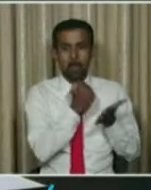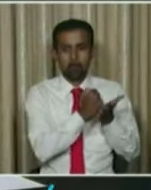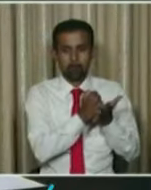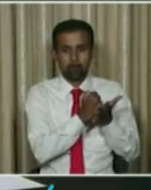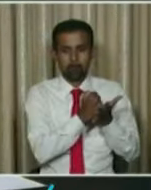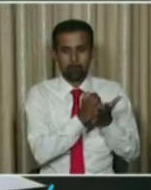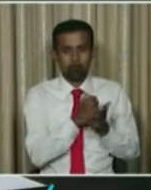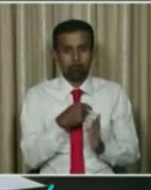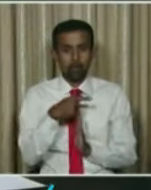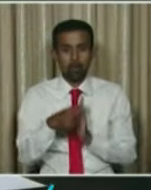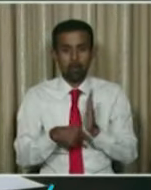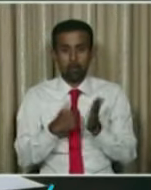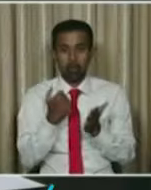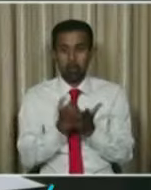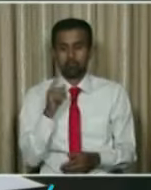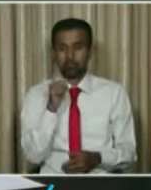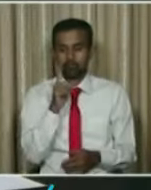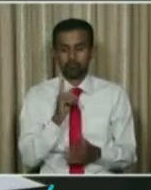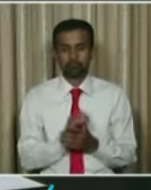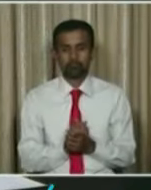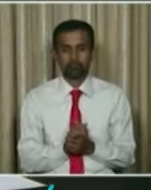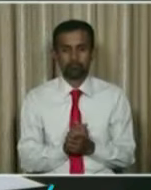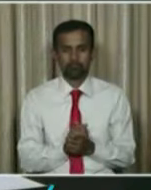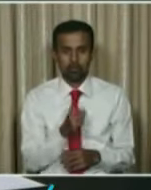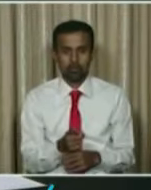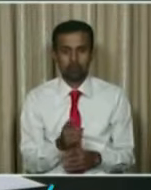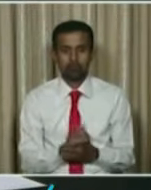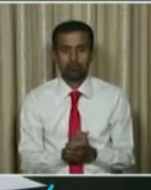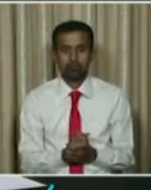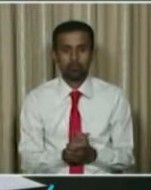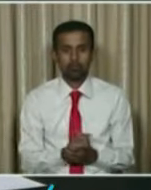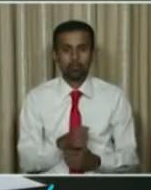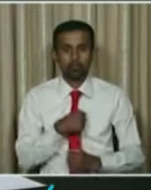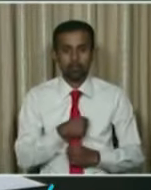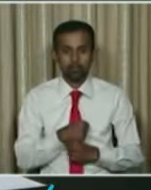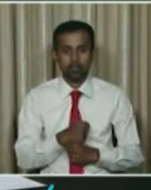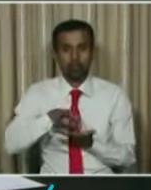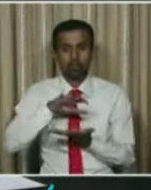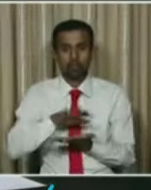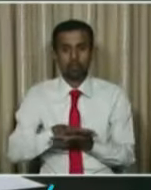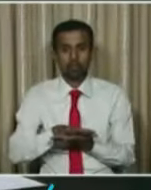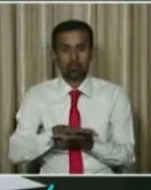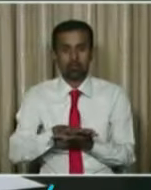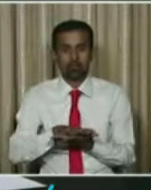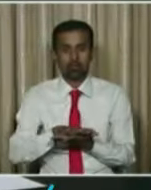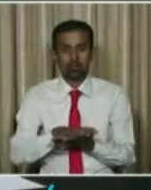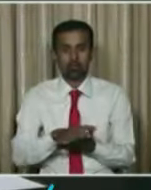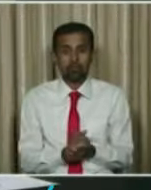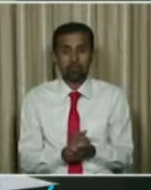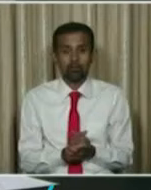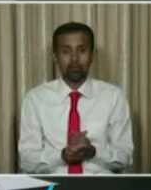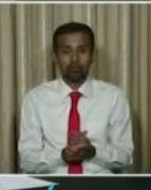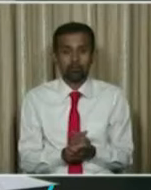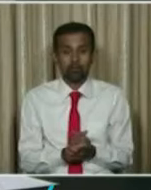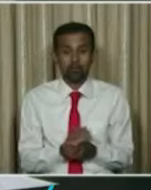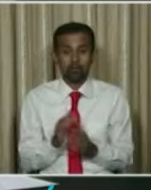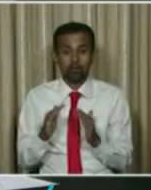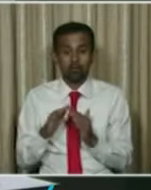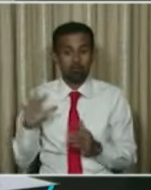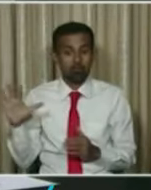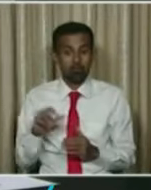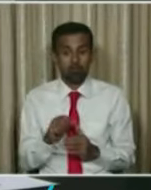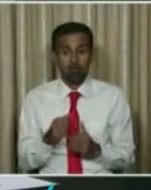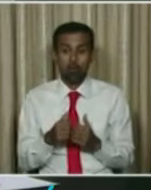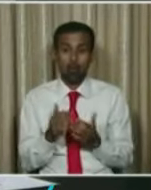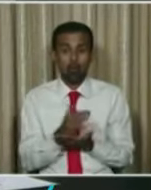තමයි මේ රටේ බැංකු පද්ධතිය නියාමනය කරන්නේ. ඒක නැහැ කියන්න බෑනේ. රජයේ ගත්ත හොඳ තීන්දුව දැන් මේ වැරදි පාරේ යන්නේ. පරාට එක්සිකියුෂන්ස්